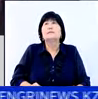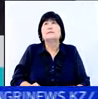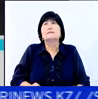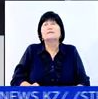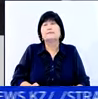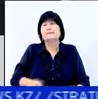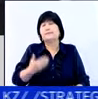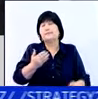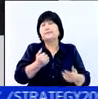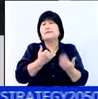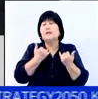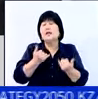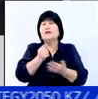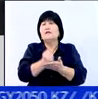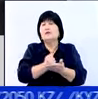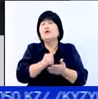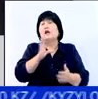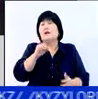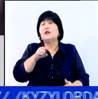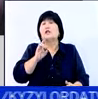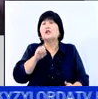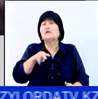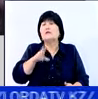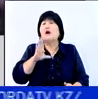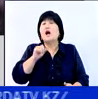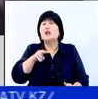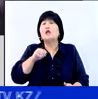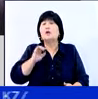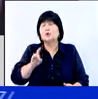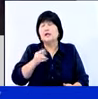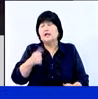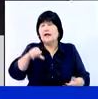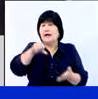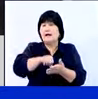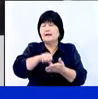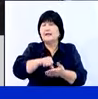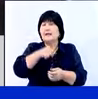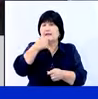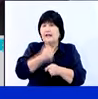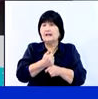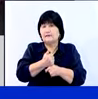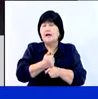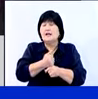Общественный фонд «Волонтеры Кызылорды» является координатором данного центра.